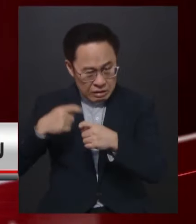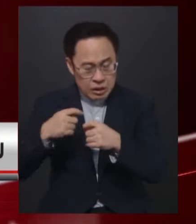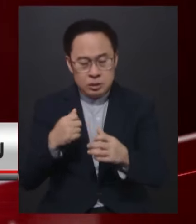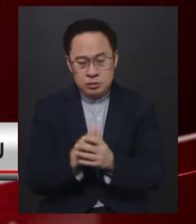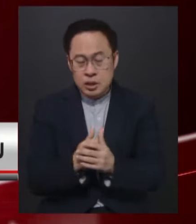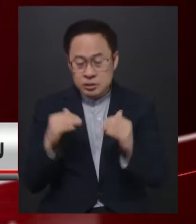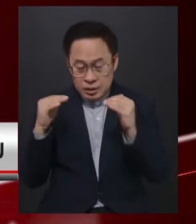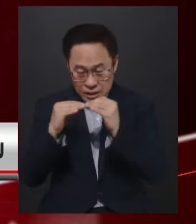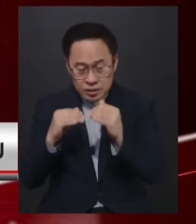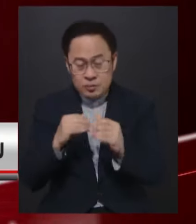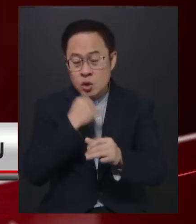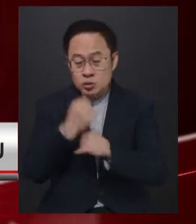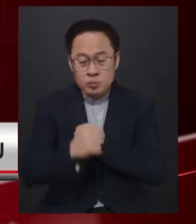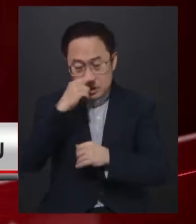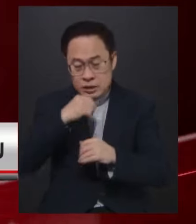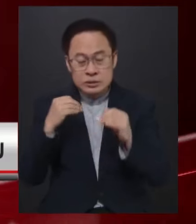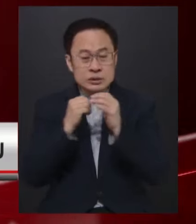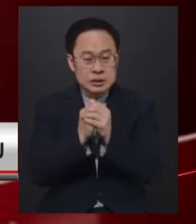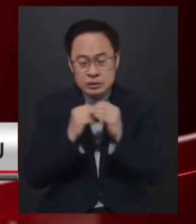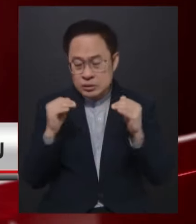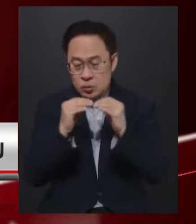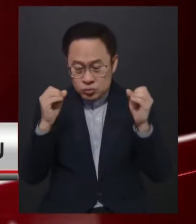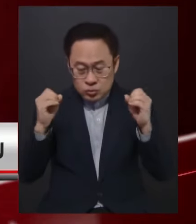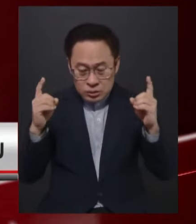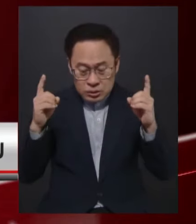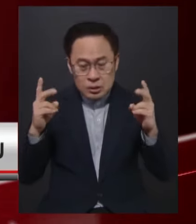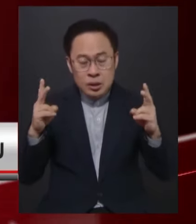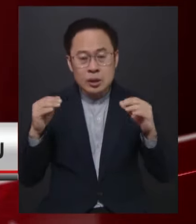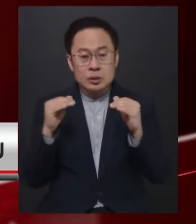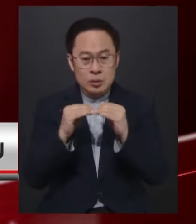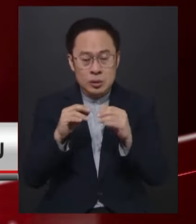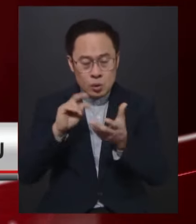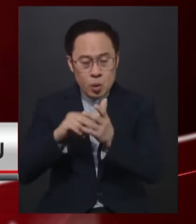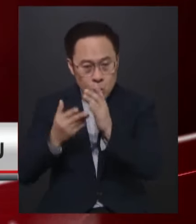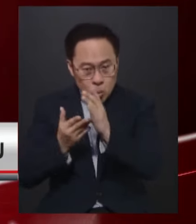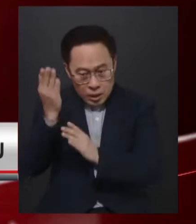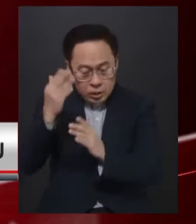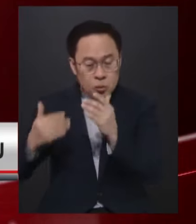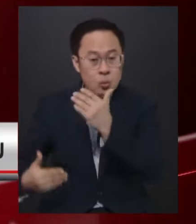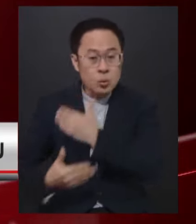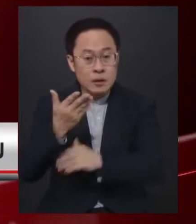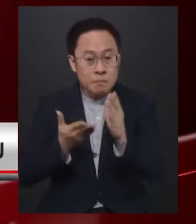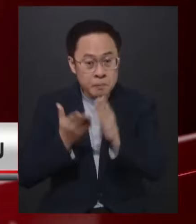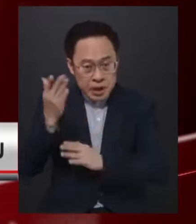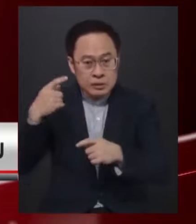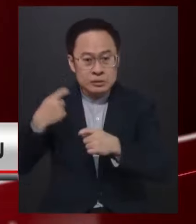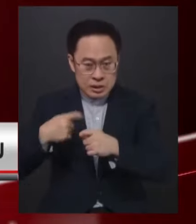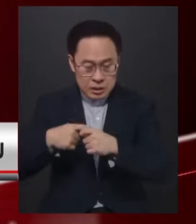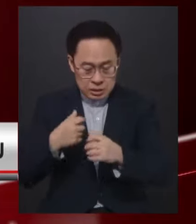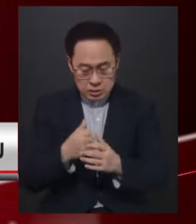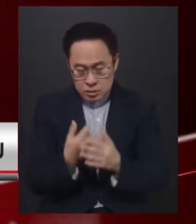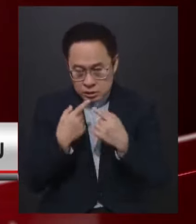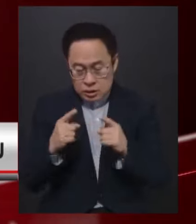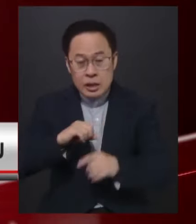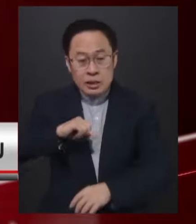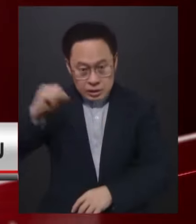โอกาสเข้ารอบก็เป็นอยู่ในมือเรา ก็ไม่อยากจะย้อนไปว่าเอ๊ะนัดแรกเนี่ยน่าเสียดายนะคะแต่ว่าเราต้องทำปัจจุบันให้ดีที่สุ